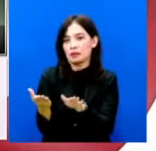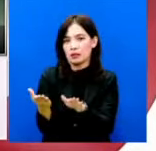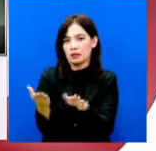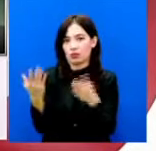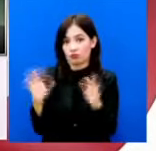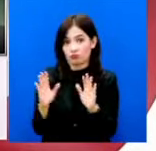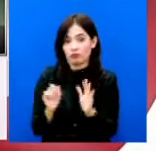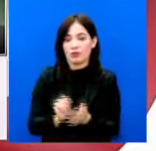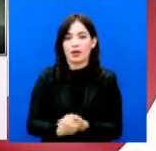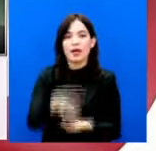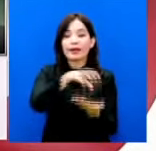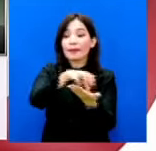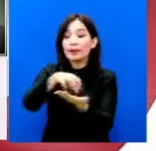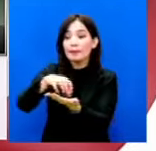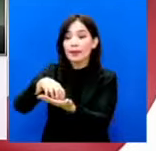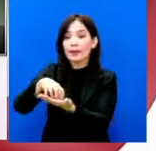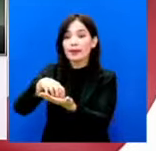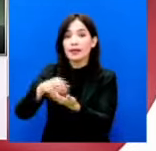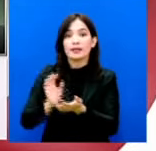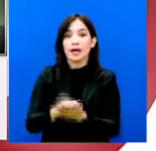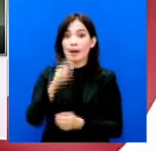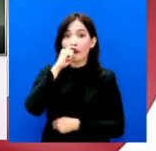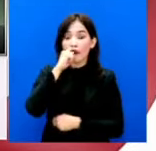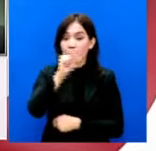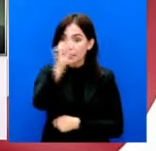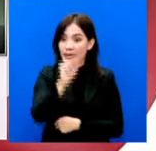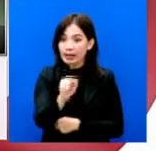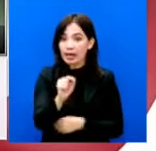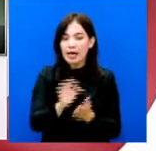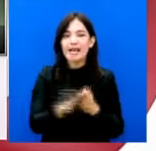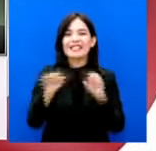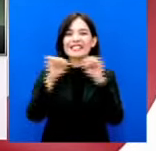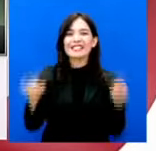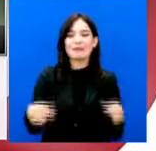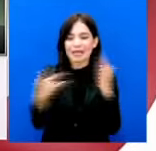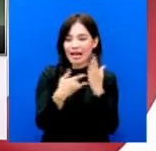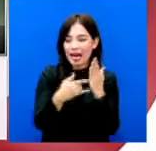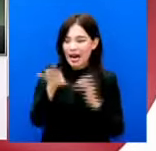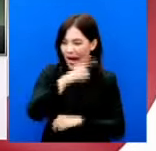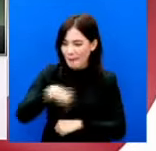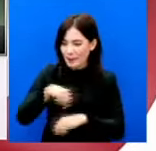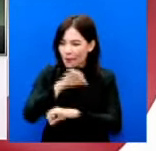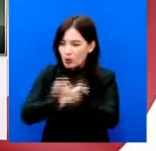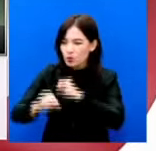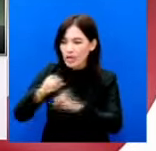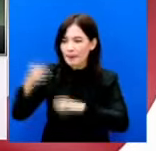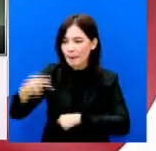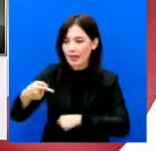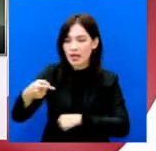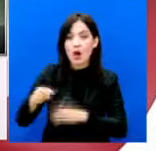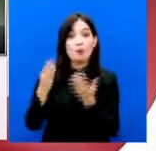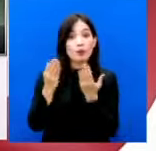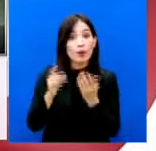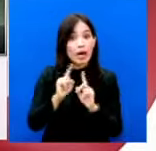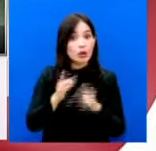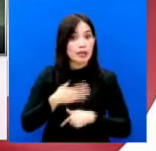itu di tempat-tempat selain tadi yang bapak pertanyakan bahwa sistem digitalisasi, kita upayakan yang lebih cepat. Makanya insya Allah kalau